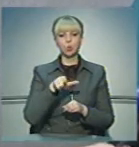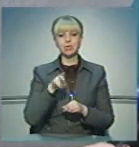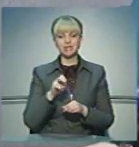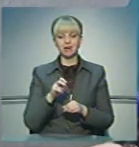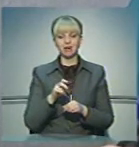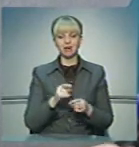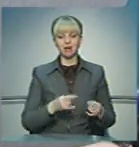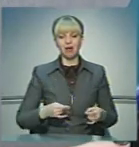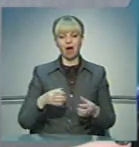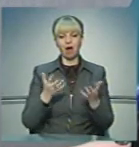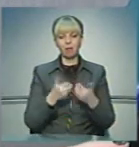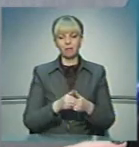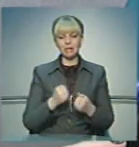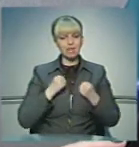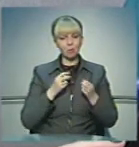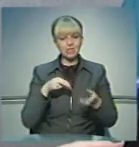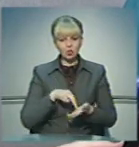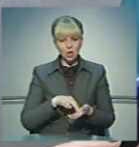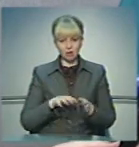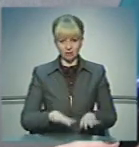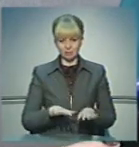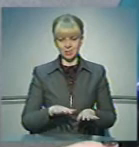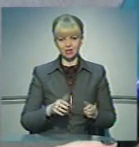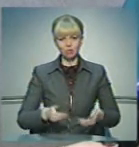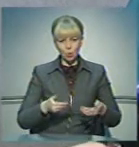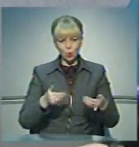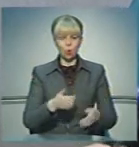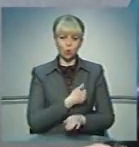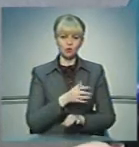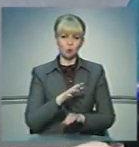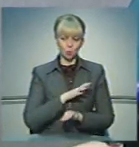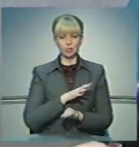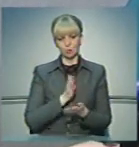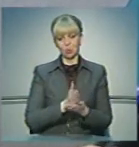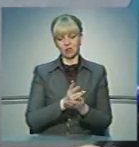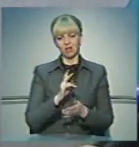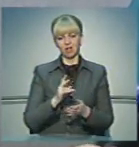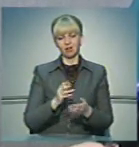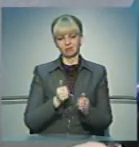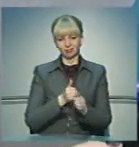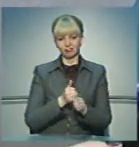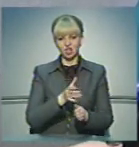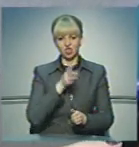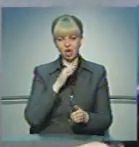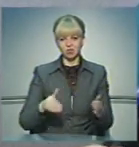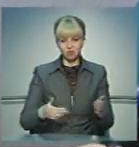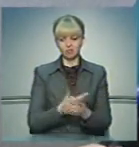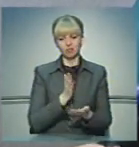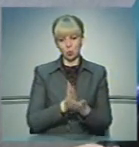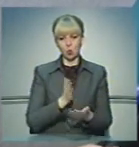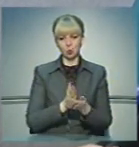УЗІ-апарати. Тобто стараємося не стояти на місці, рухатись, тому що хочемо бути якби в ногу, іти з часом,